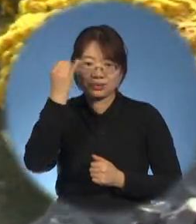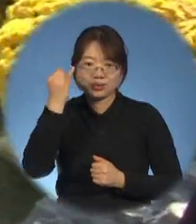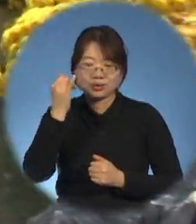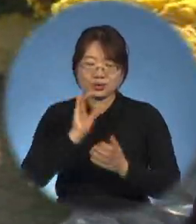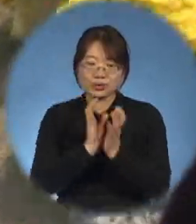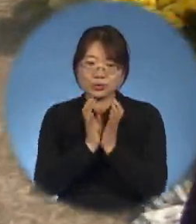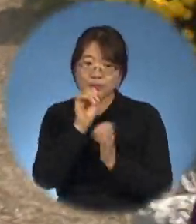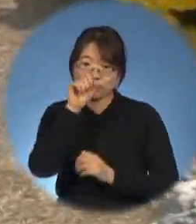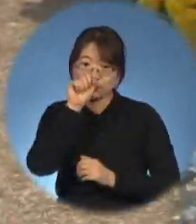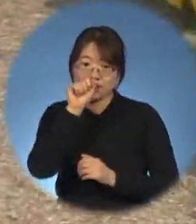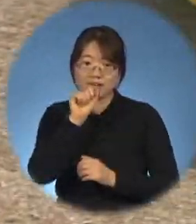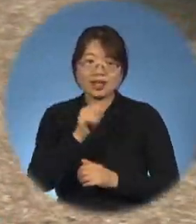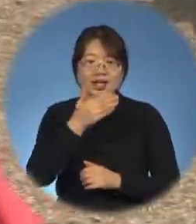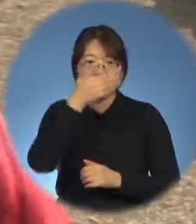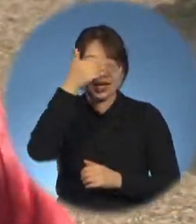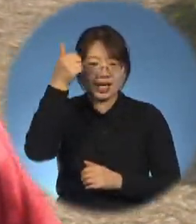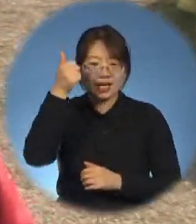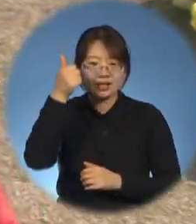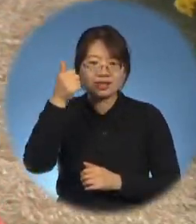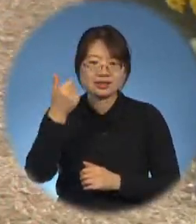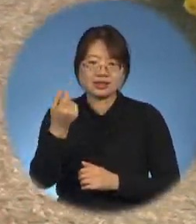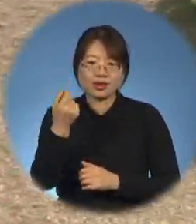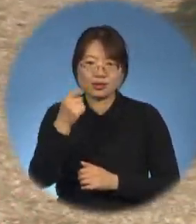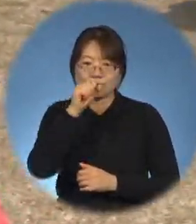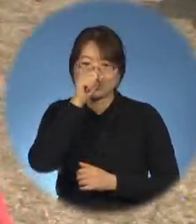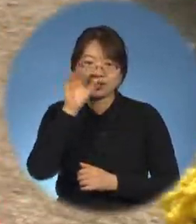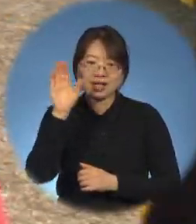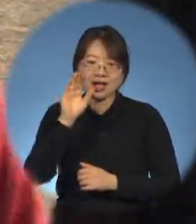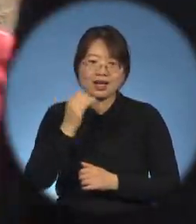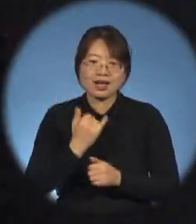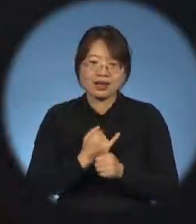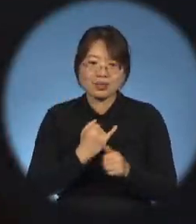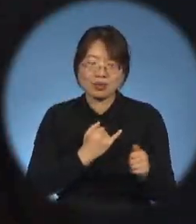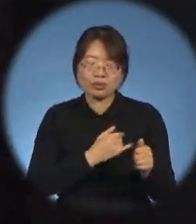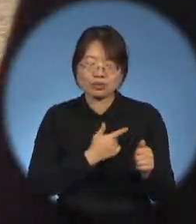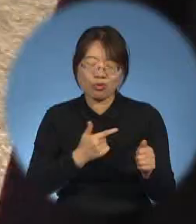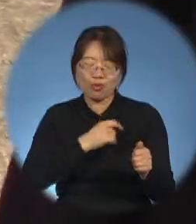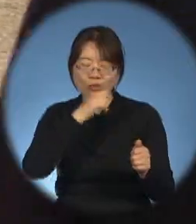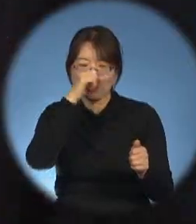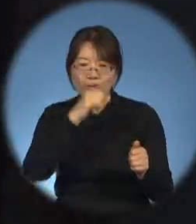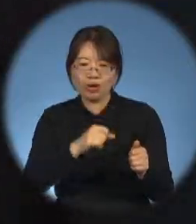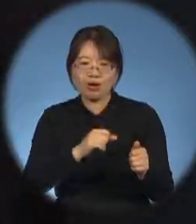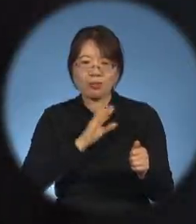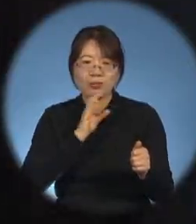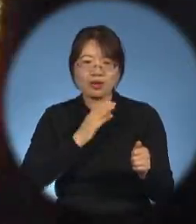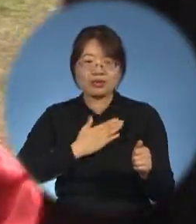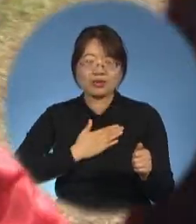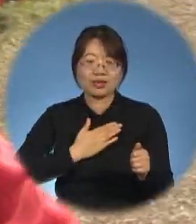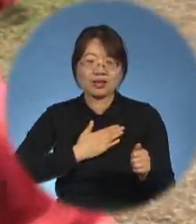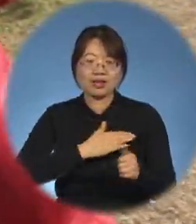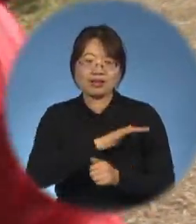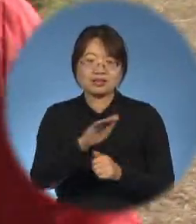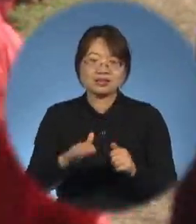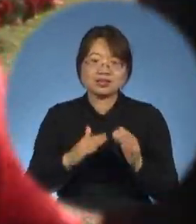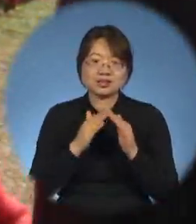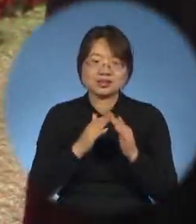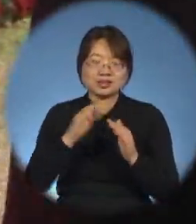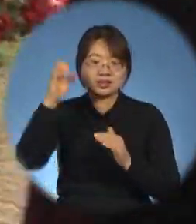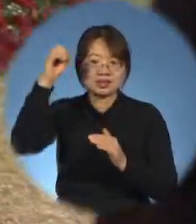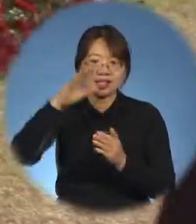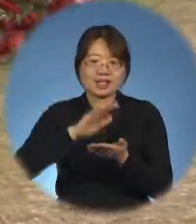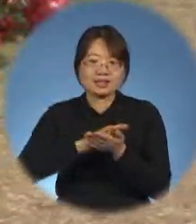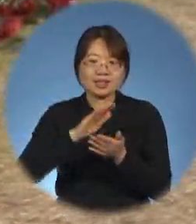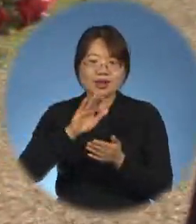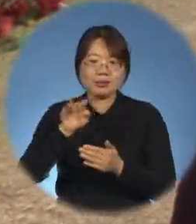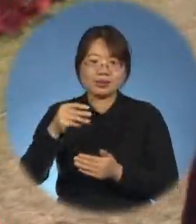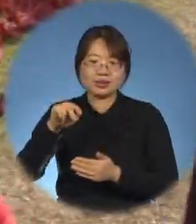좋아해요 1 아버지한테 간단 흠 a 챙겨 하시오 모듈 여러분 그게 우리 하려면요 우리집 거 향하 발전소 있는